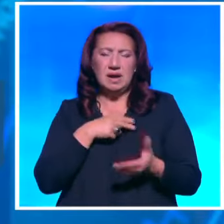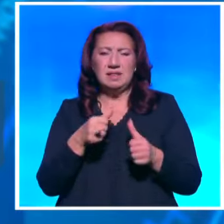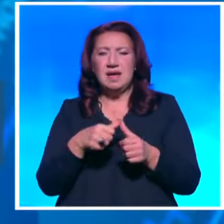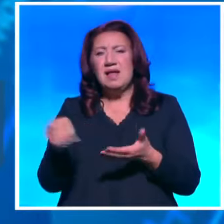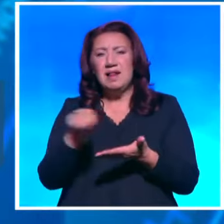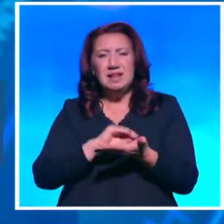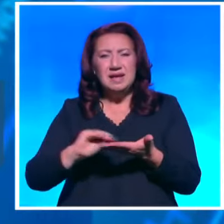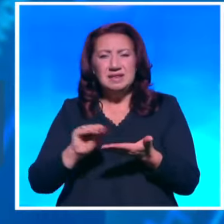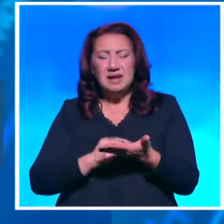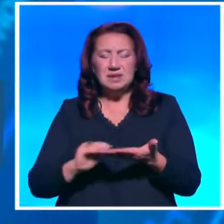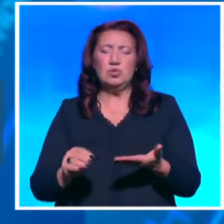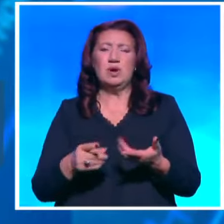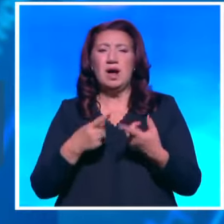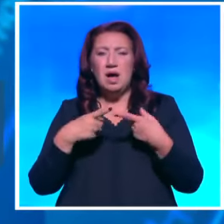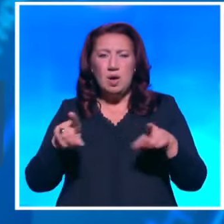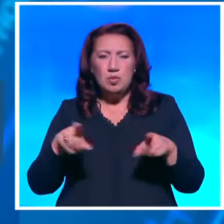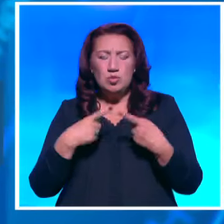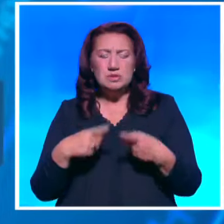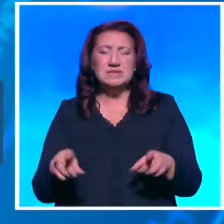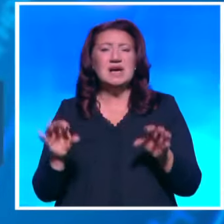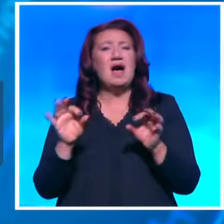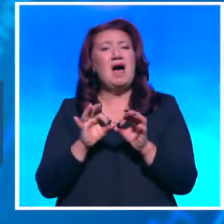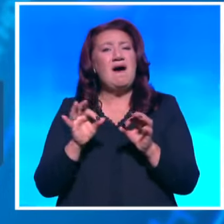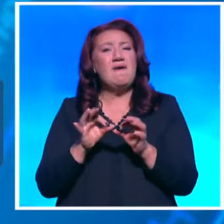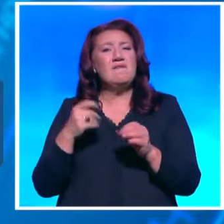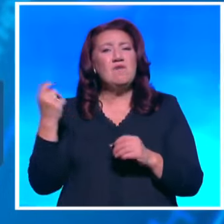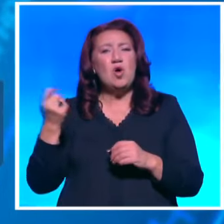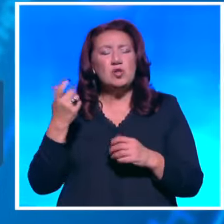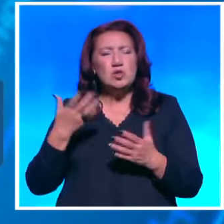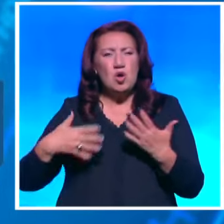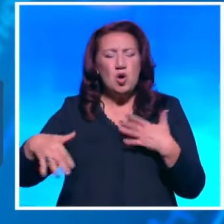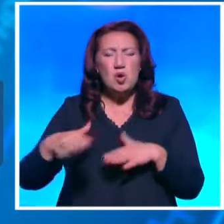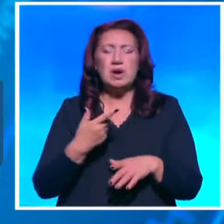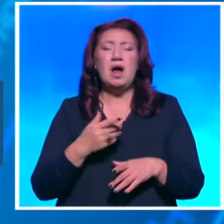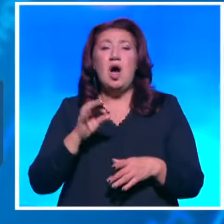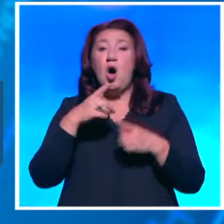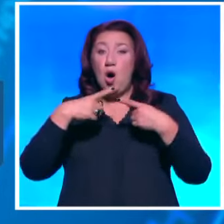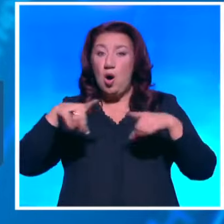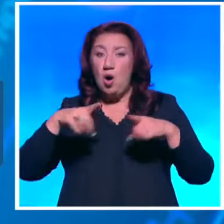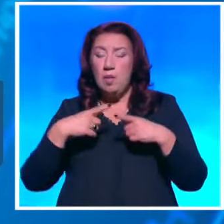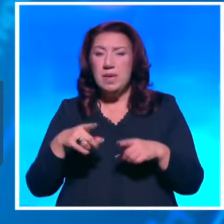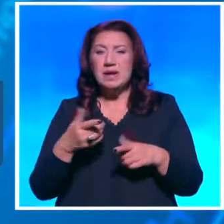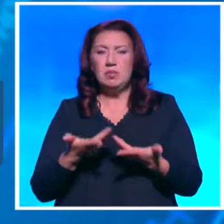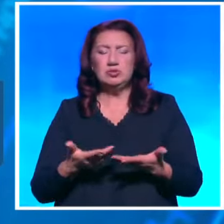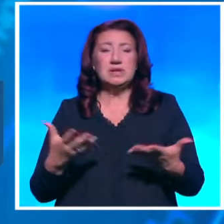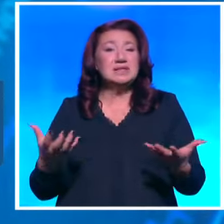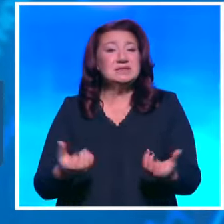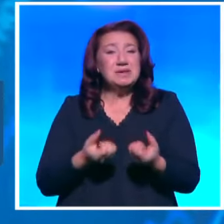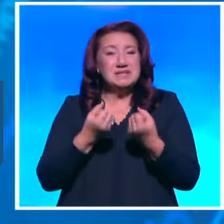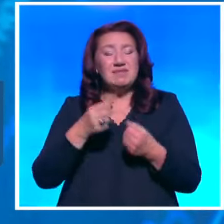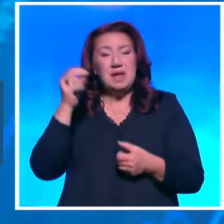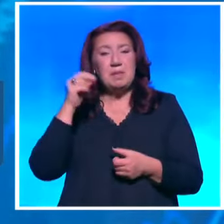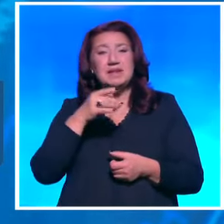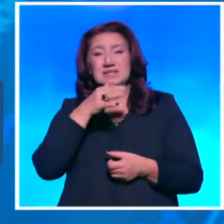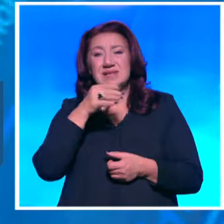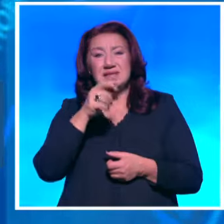на музика, фолклор, оперна музика и така нататък. Спасяването на българските евреи през време на Втората световна